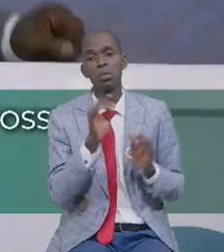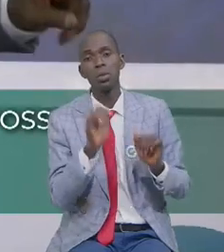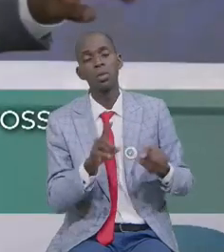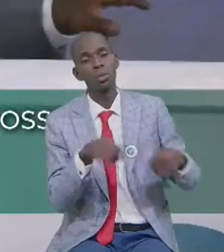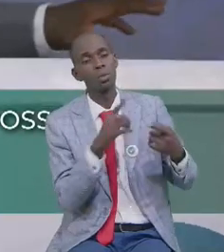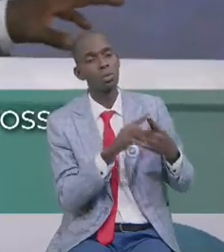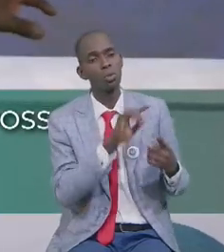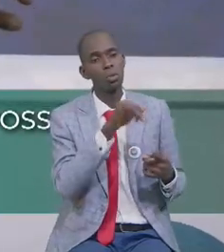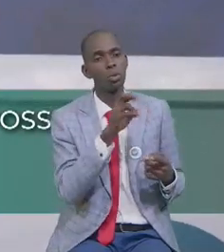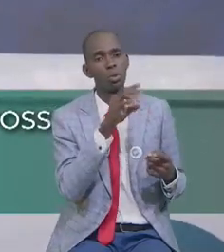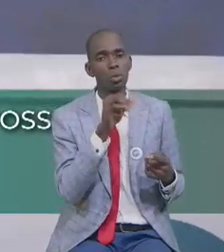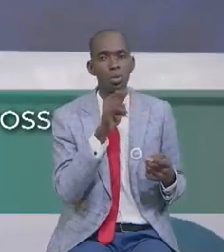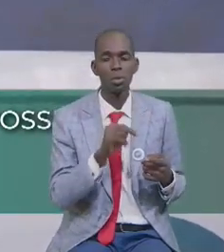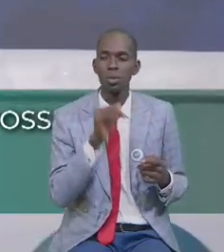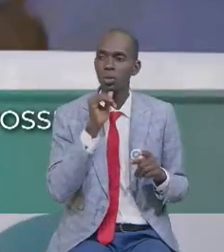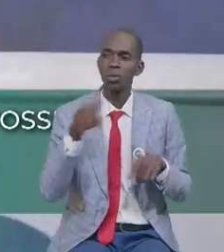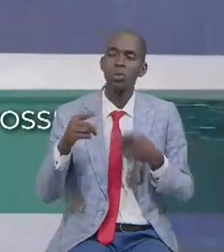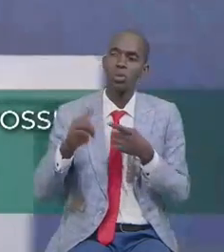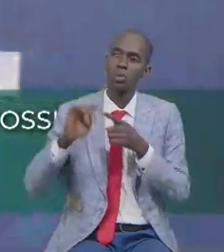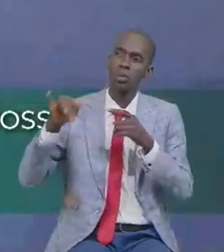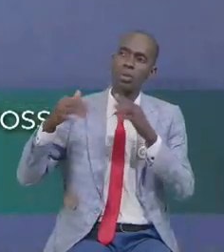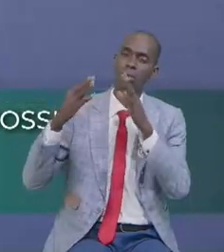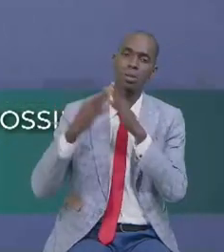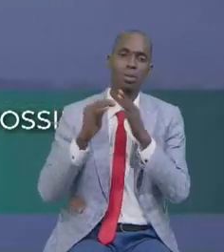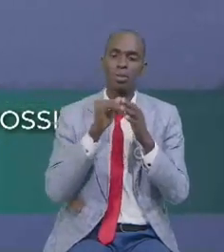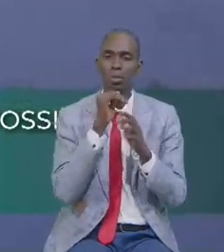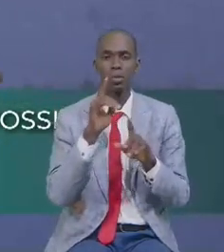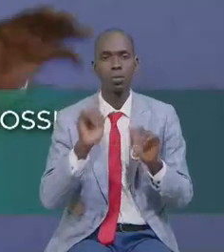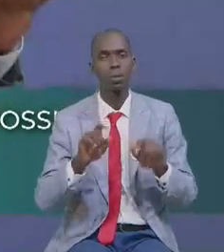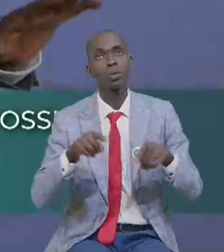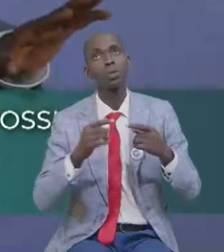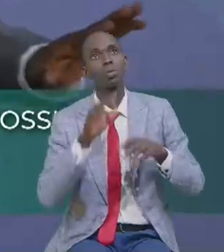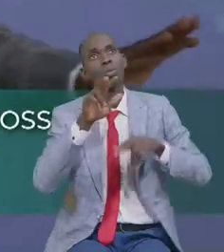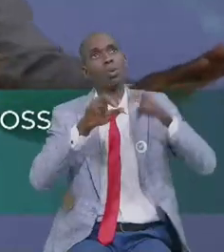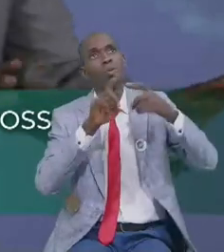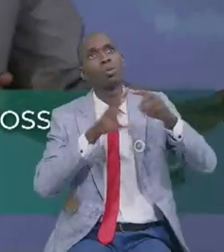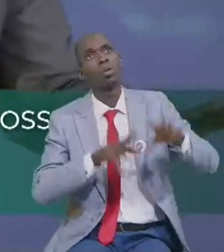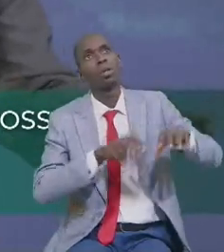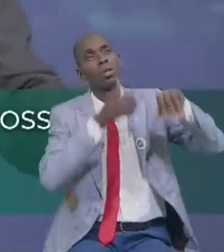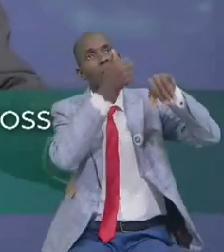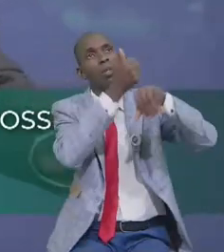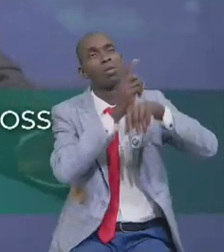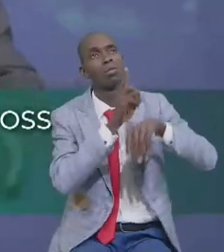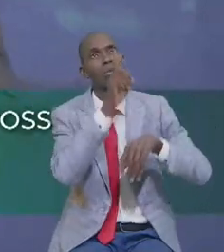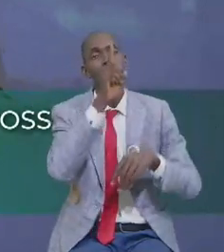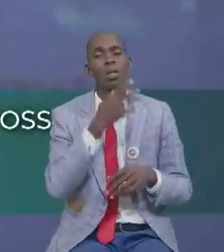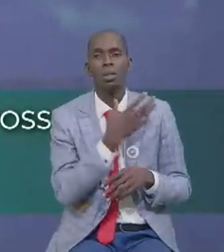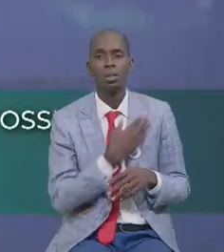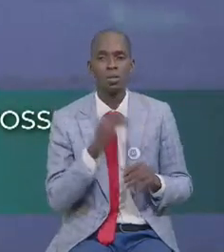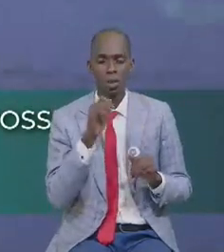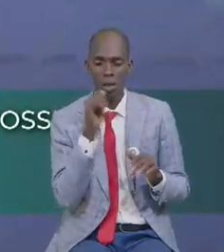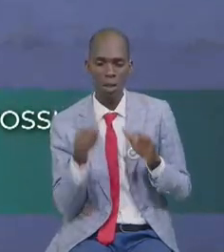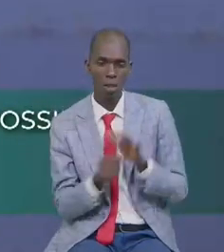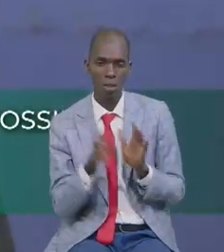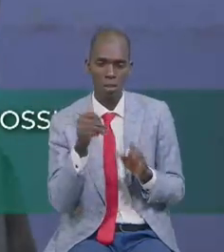Jourdain, si tu peux aller à Jérusalem, il n'a pas dit, si tu peux gravir la montagne, si tu peux te cacher dans la vallée, si